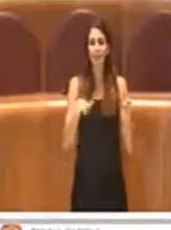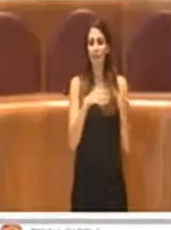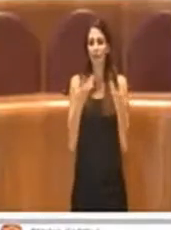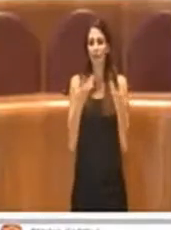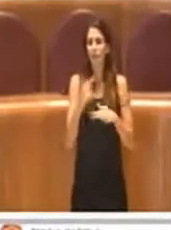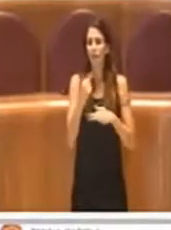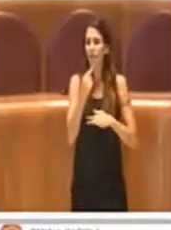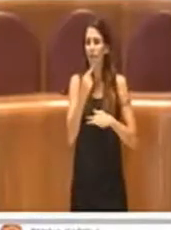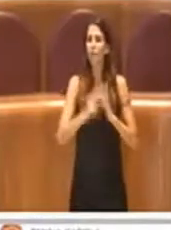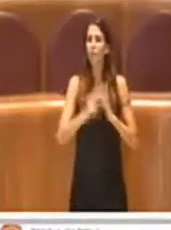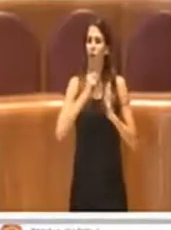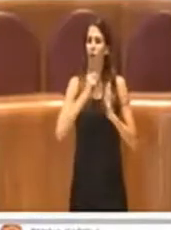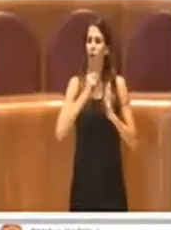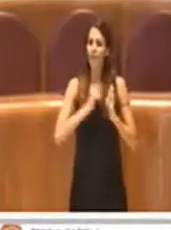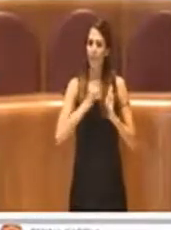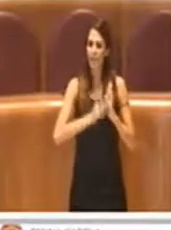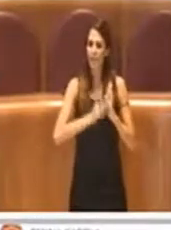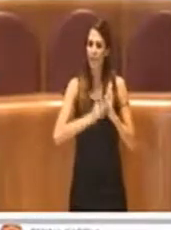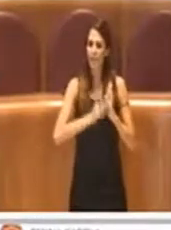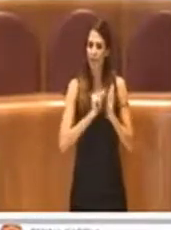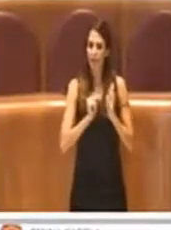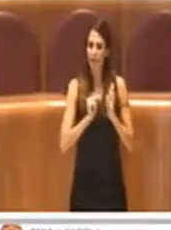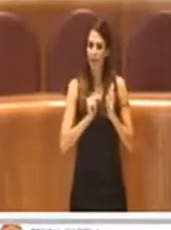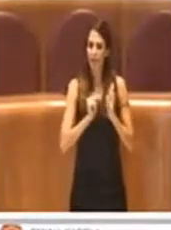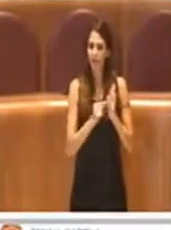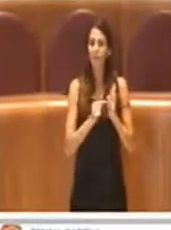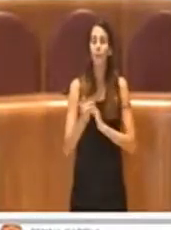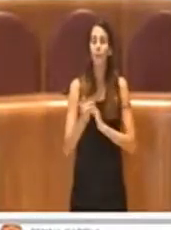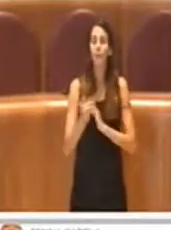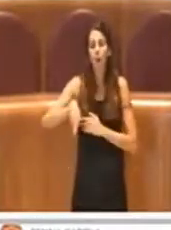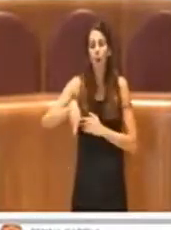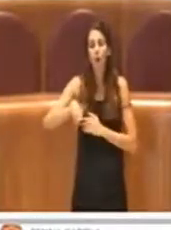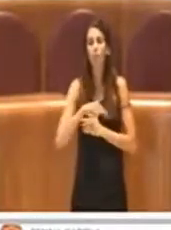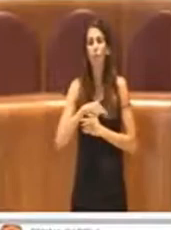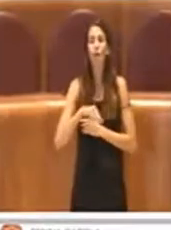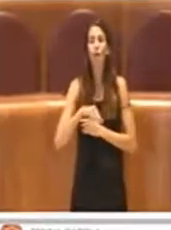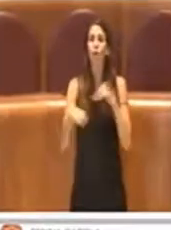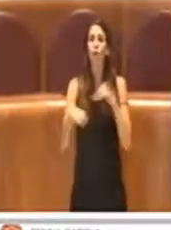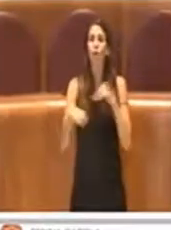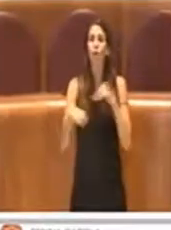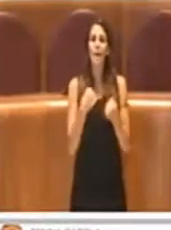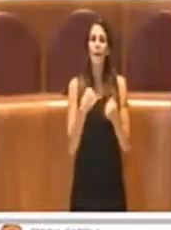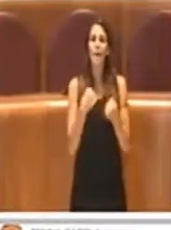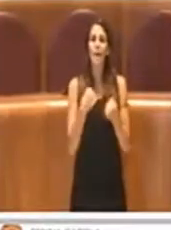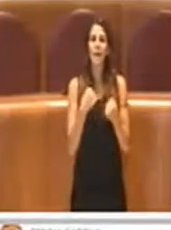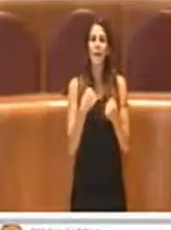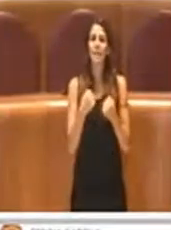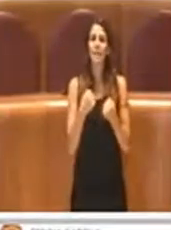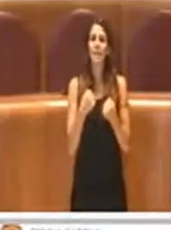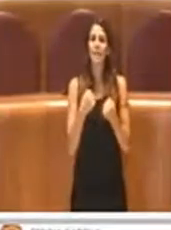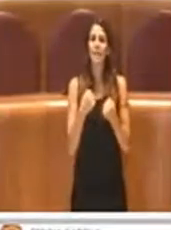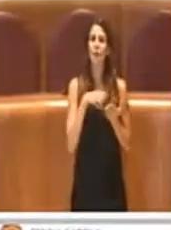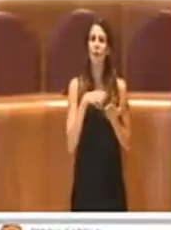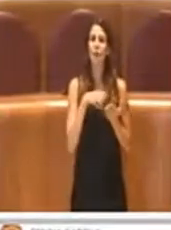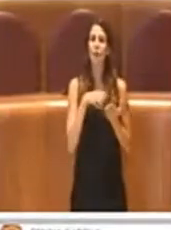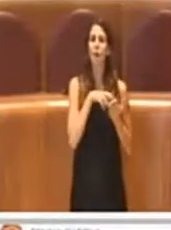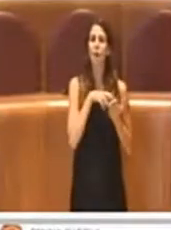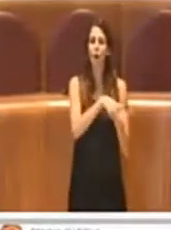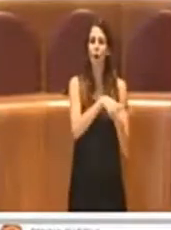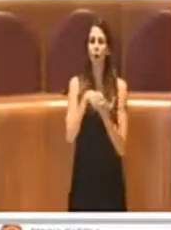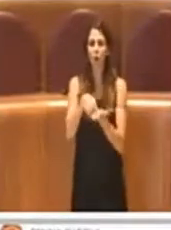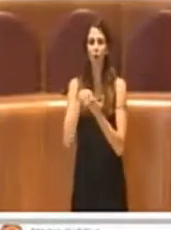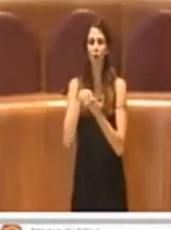della delibera, perché abbiamo circoscritto tutte le azioni che saranno concesse per le